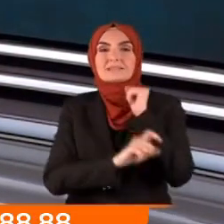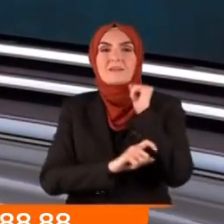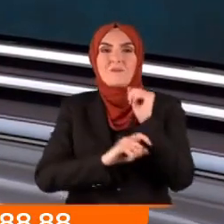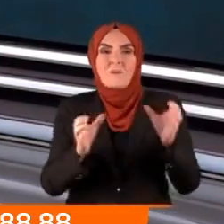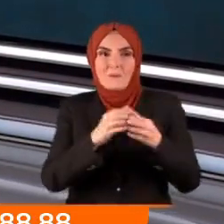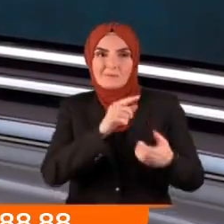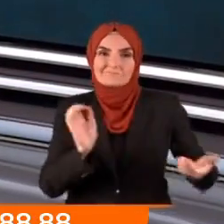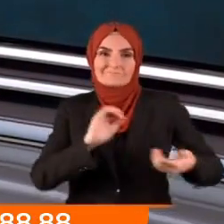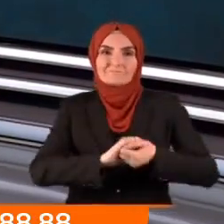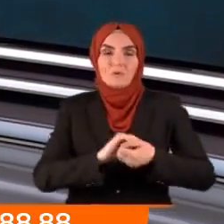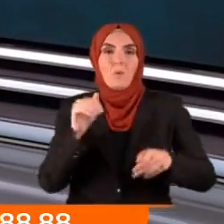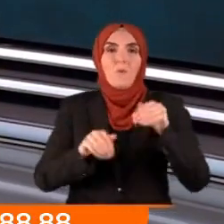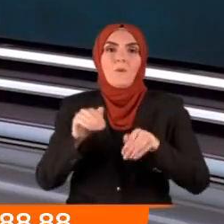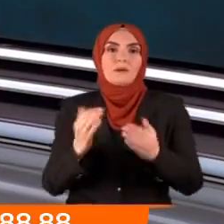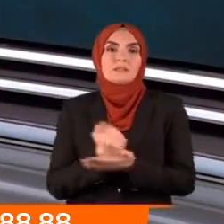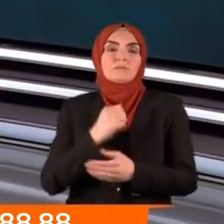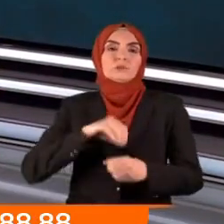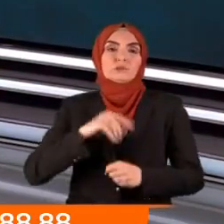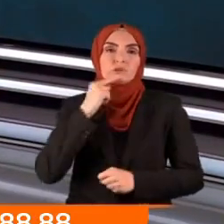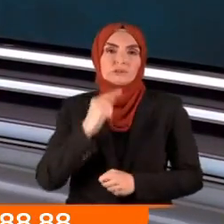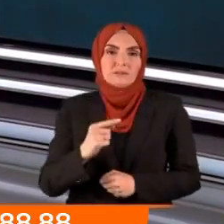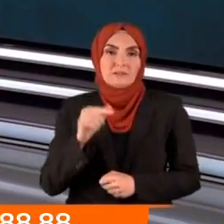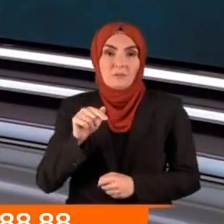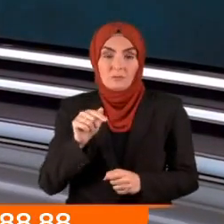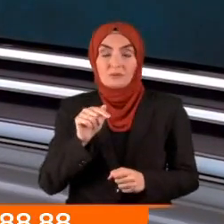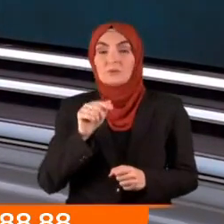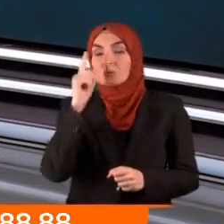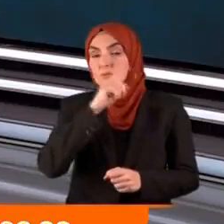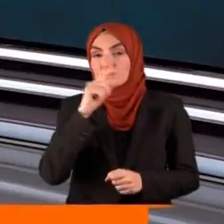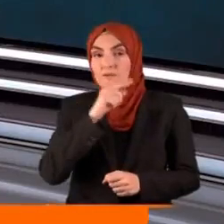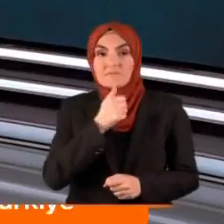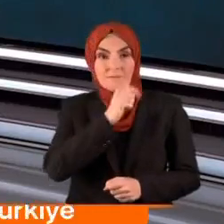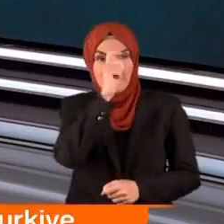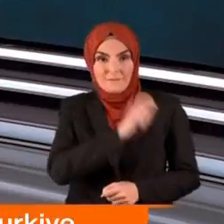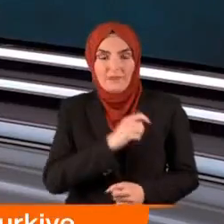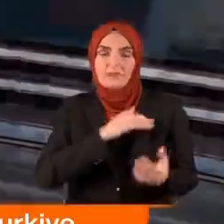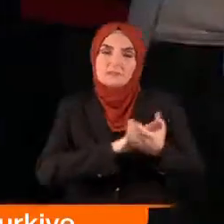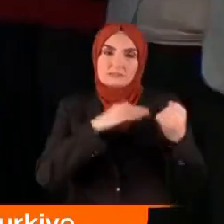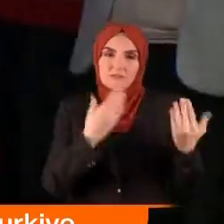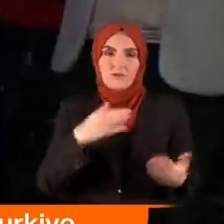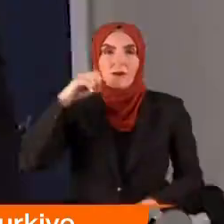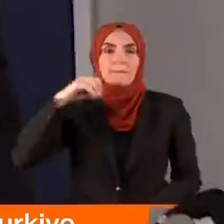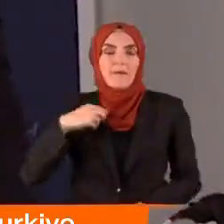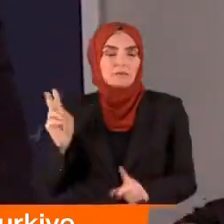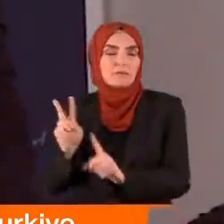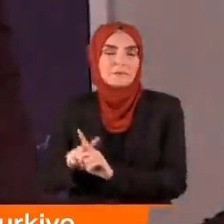Mücadelesinde başarılı olamadığı için de istifa edip AK Parti'ye katıldığını anlattı.